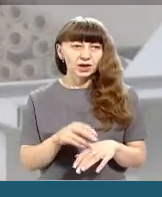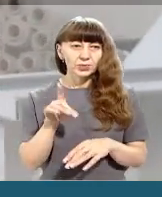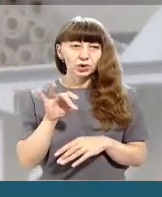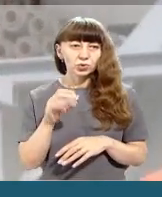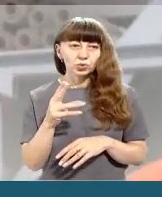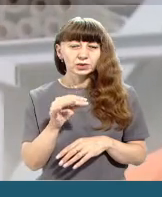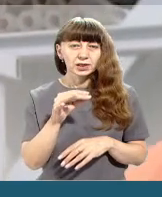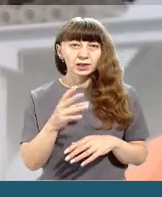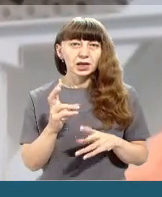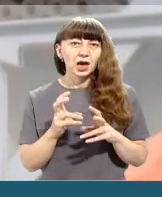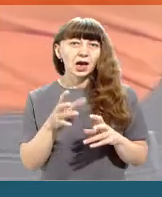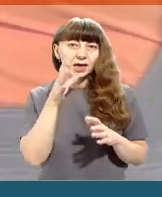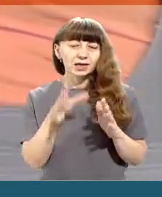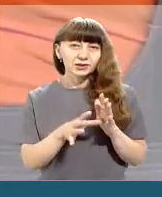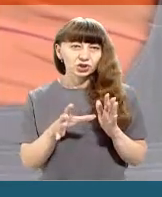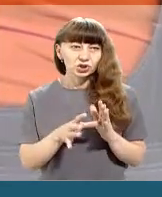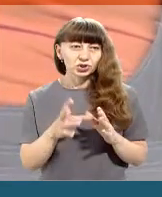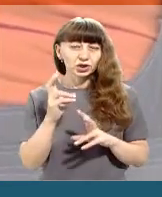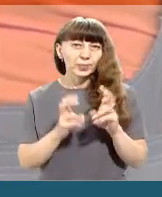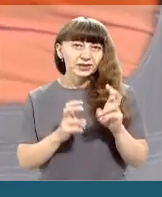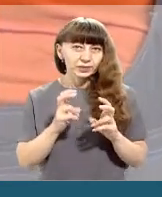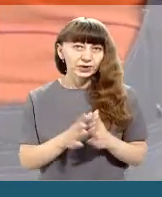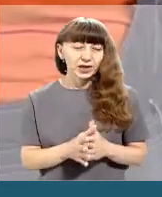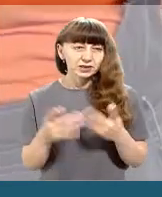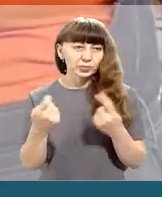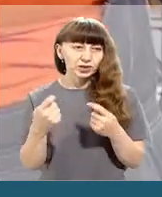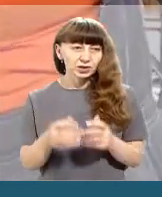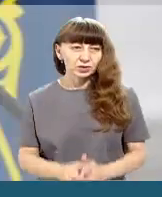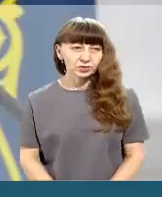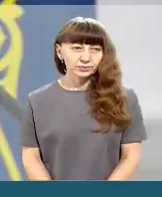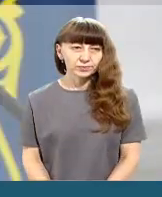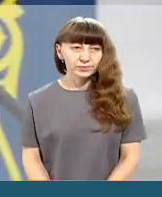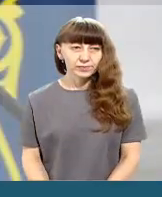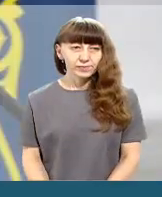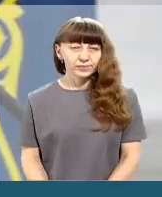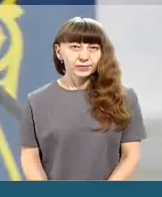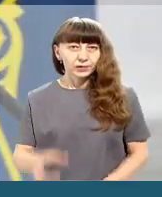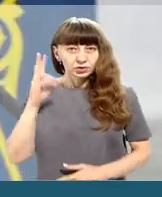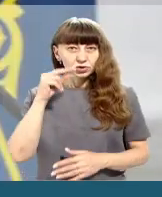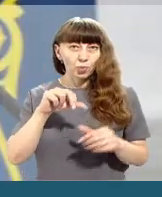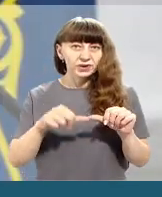экспорттық нарыққа жеткізеді. Өнімнің тұрақты тұтынушылары қатарына алыс жақын шетелдер де бар.